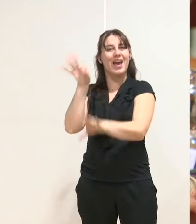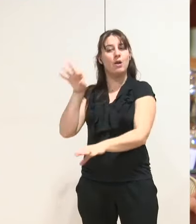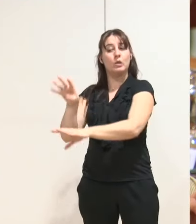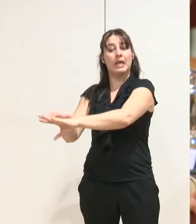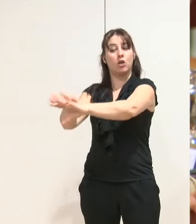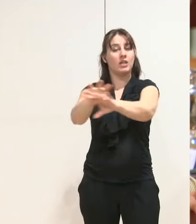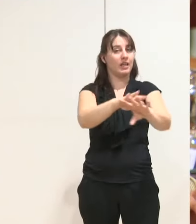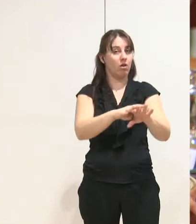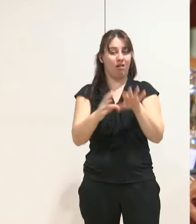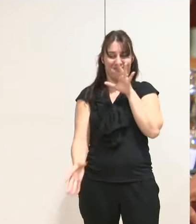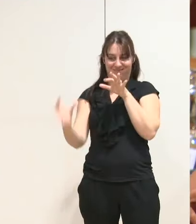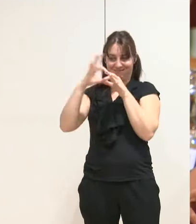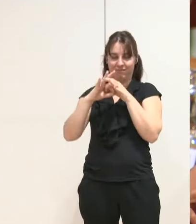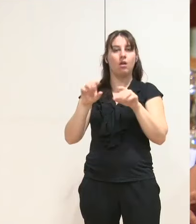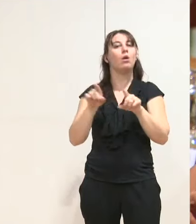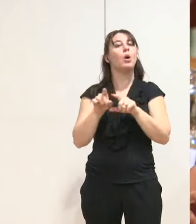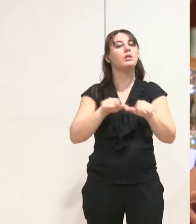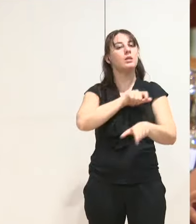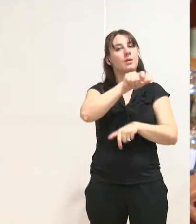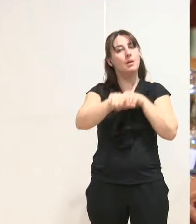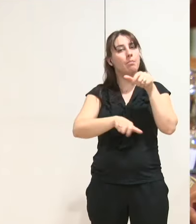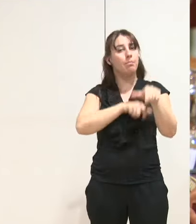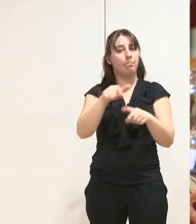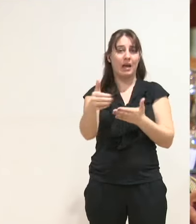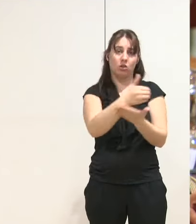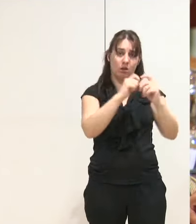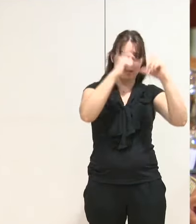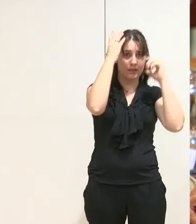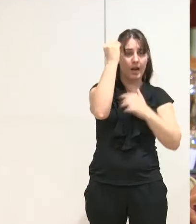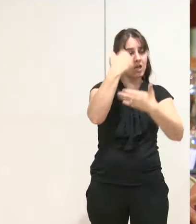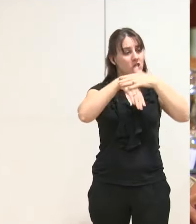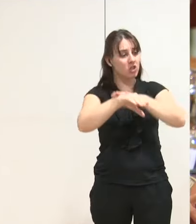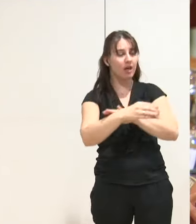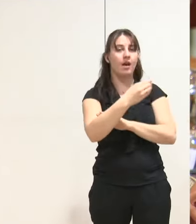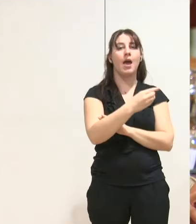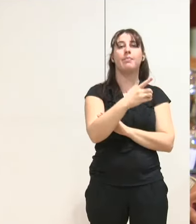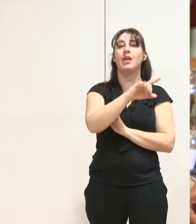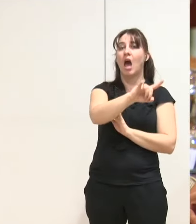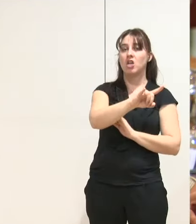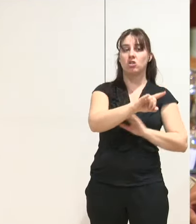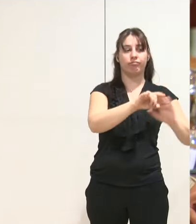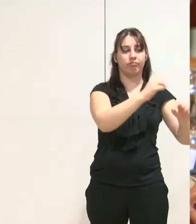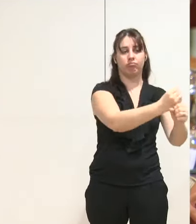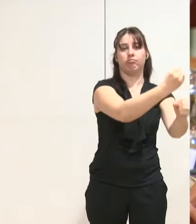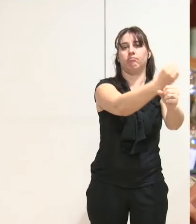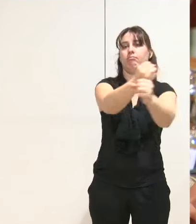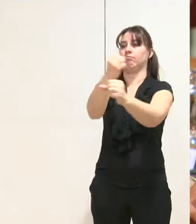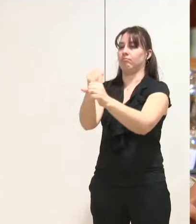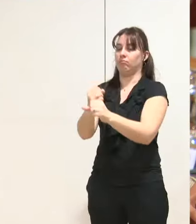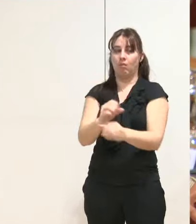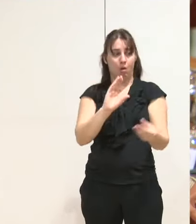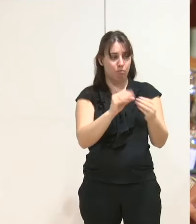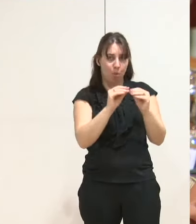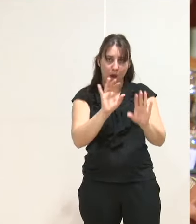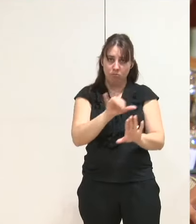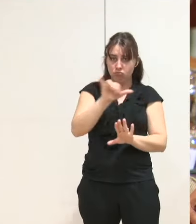avec l'ensemble des personnes les personnels qui sont dans la maisons des habitants et qui n'ont jamais été entravés en quoi que ce soit